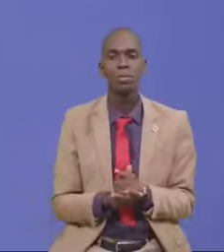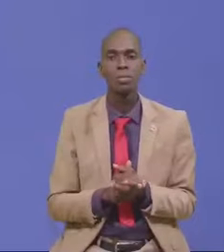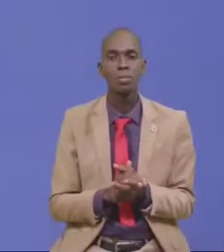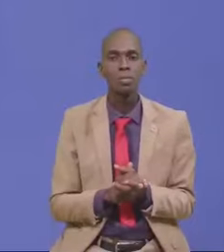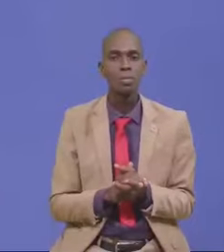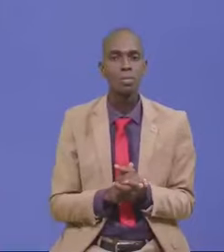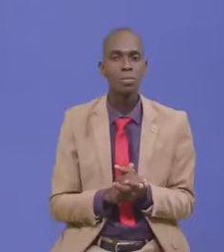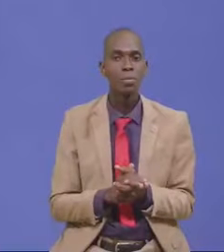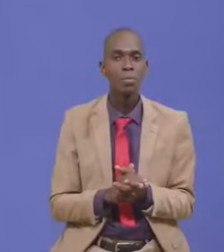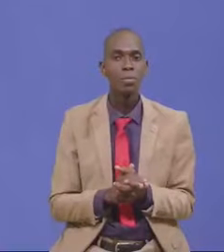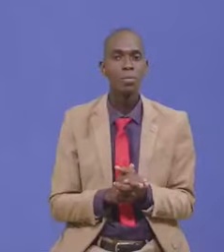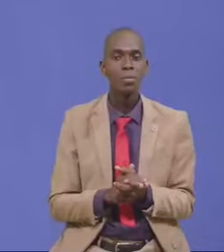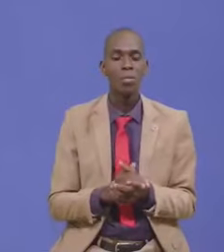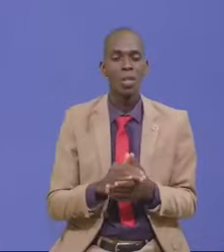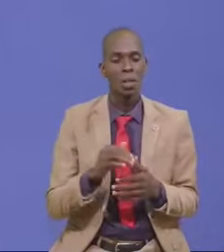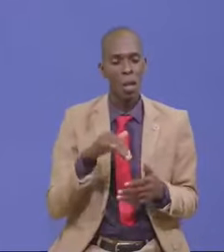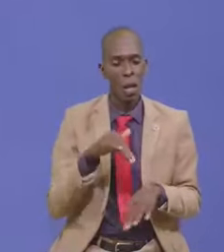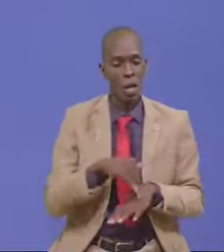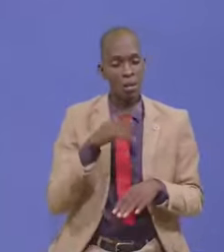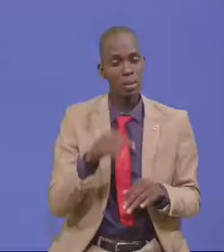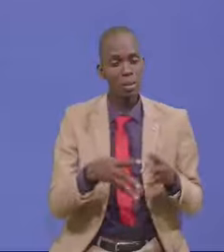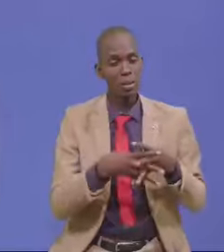Et à la porte du ciel,